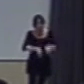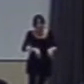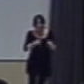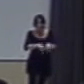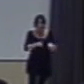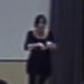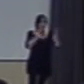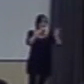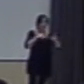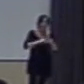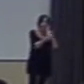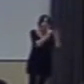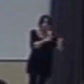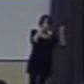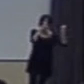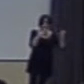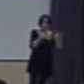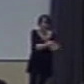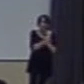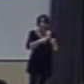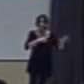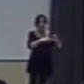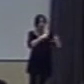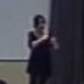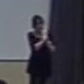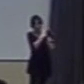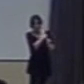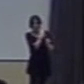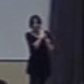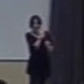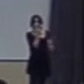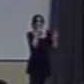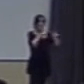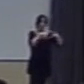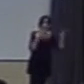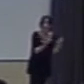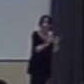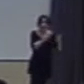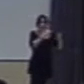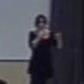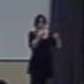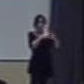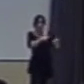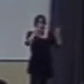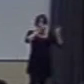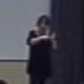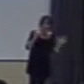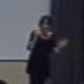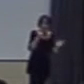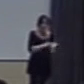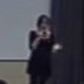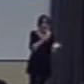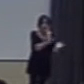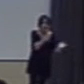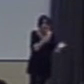Les noves pressions que la comunicació està vivint de la mercantilització, de la globalització, de les noves tecnologies, de la immediatesa, i